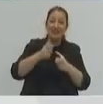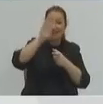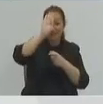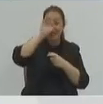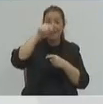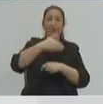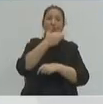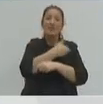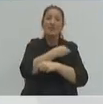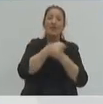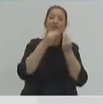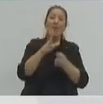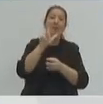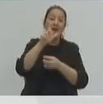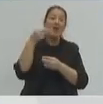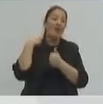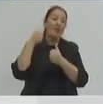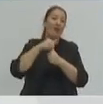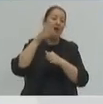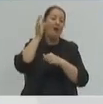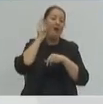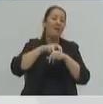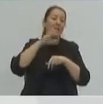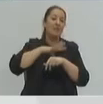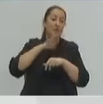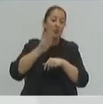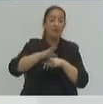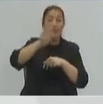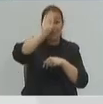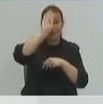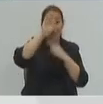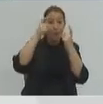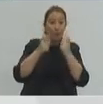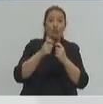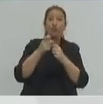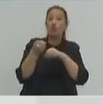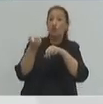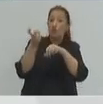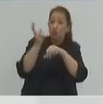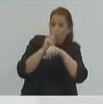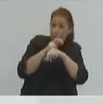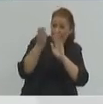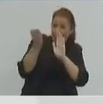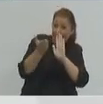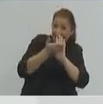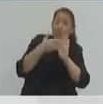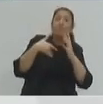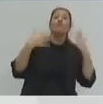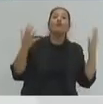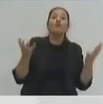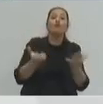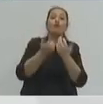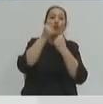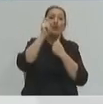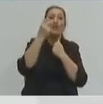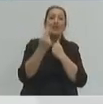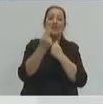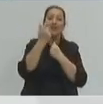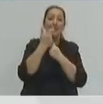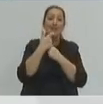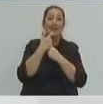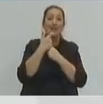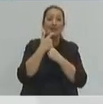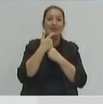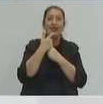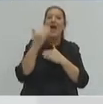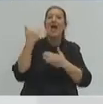daha hatırlatmak istiyorum. İşte İstanbul'umuzun düşman işgalinden kurtuluşunun 97. yıl dönümünde